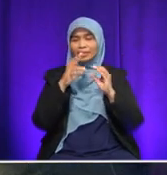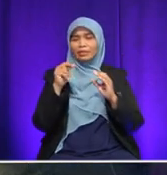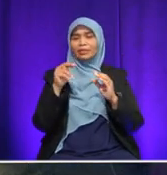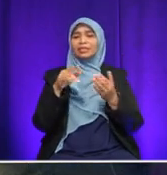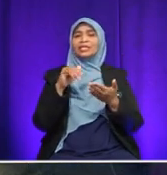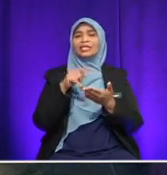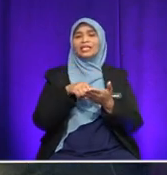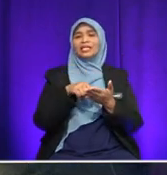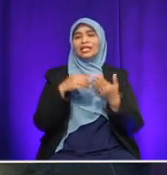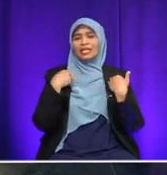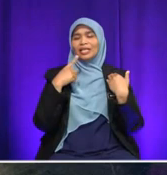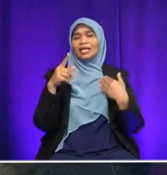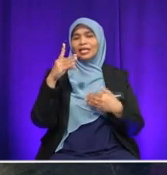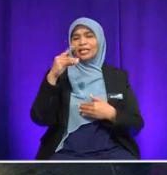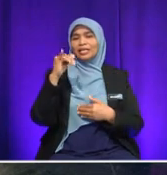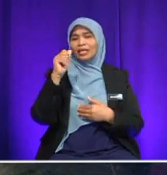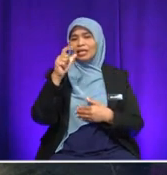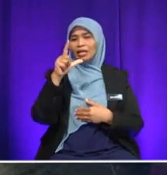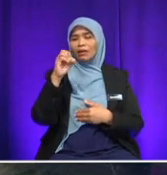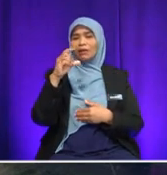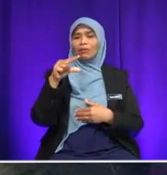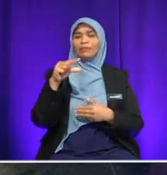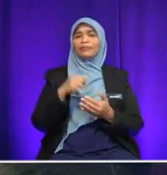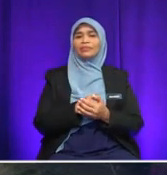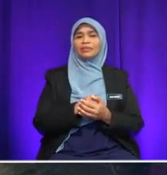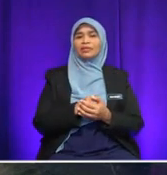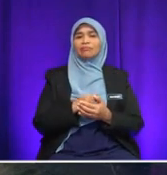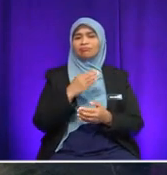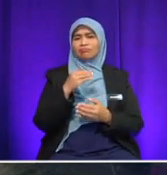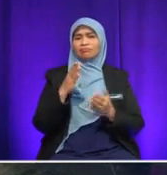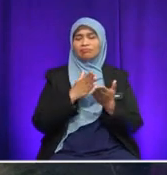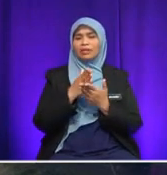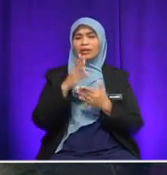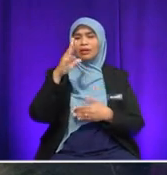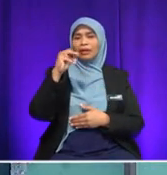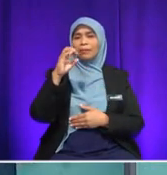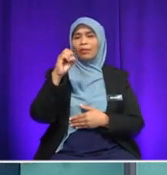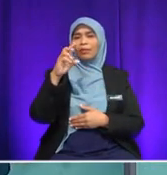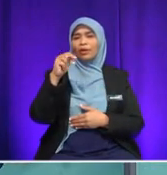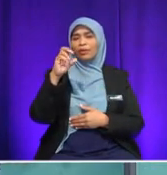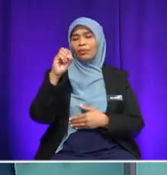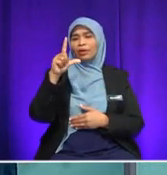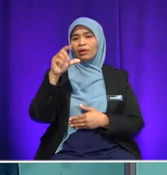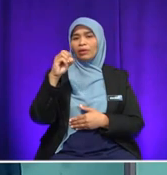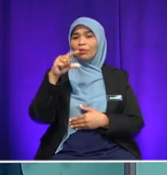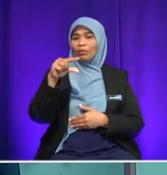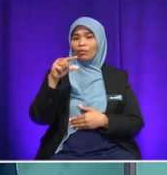itu dipanggil dialog lah. Yep. Okay. Dan seterusnya ialah monolog luaran. Monolog luaran adalah